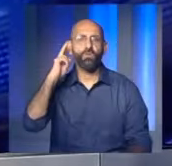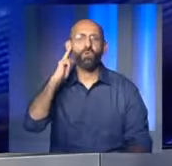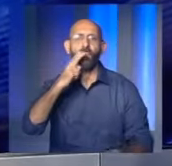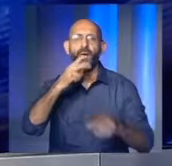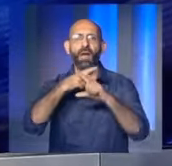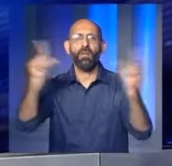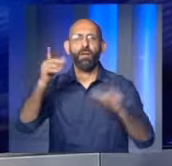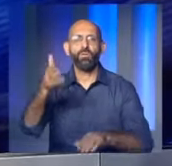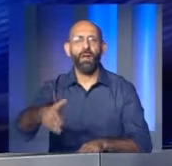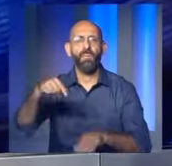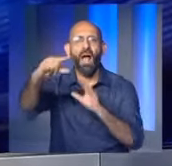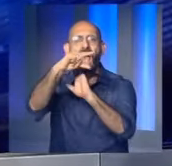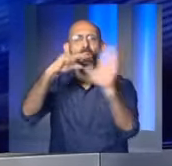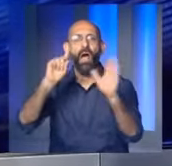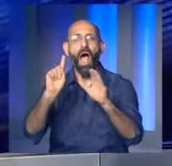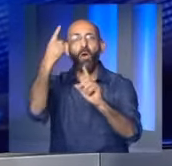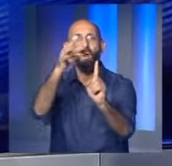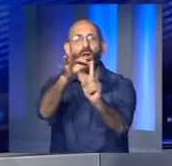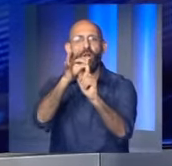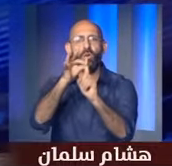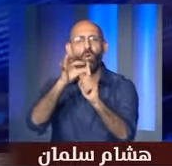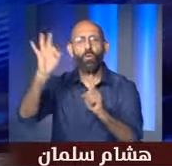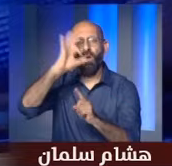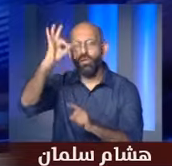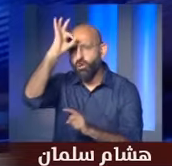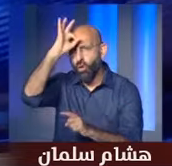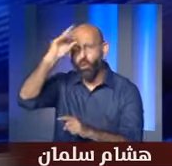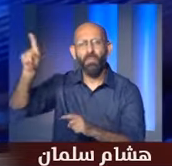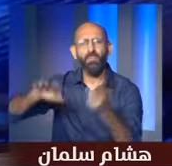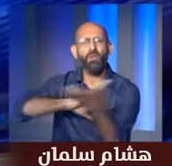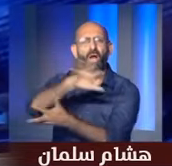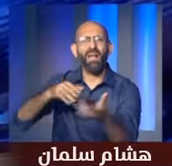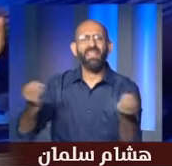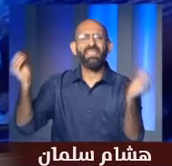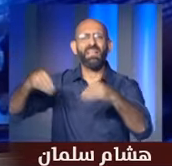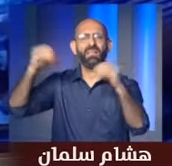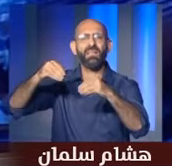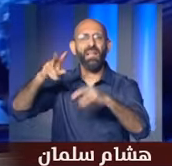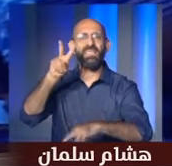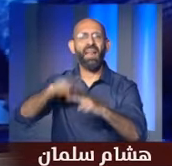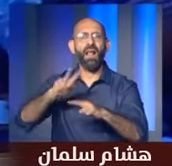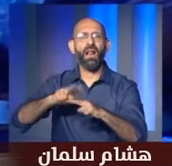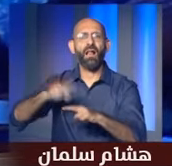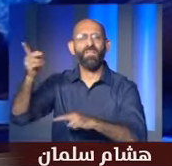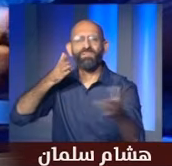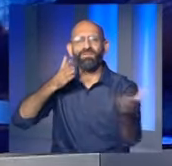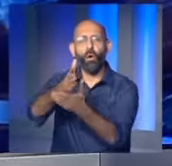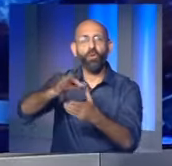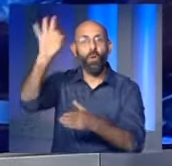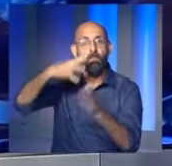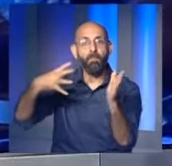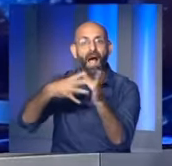أسعد الله مساءكم. في عناوين النشرة: مواجهات الجنوب تزداد سخونة، والعدو يوسع استهدافاته إلى البقاع